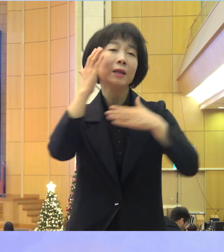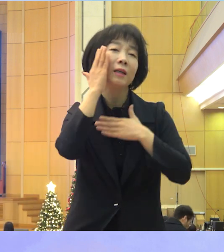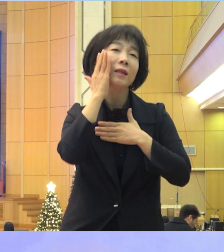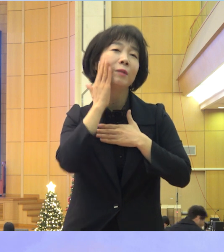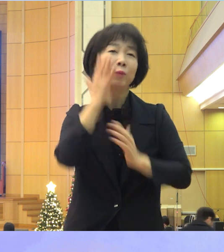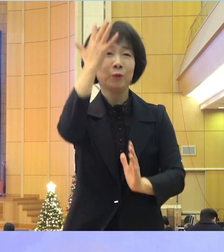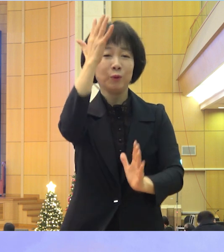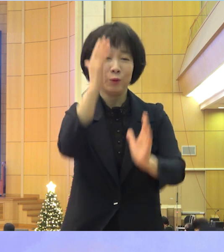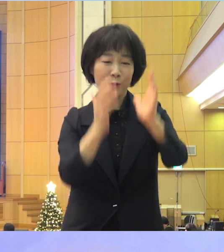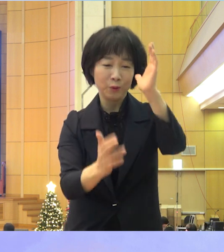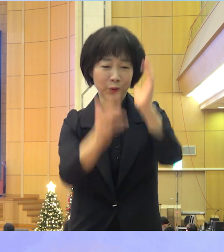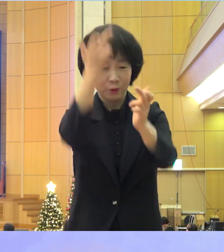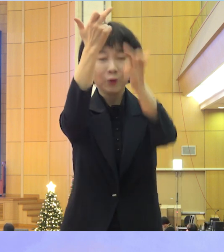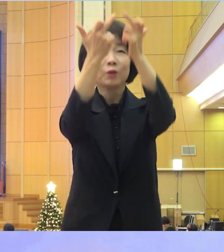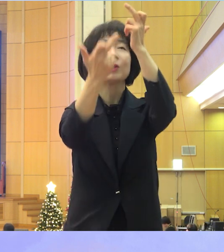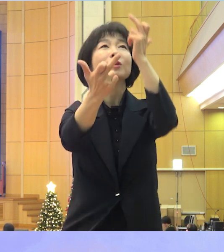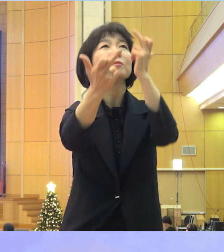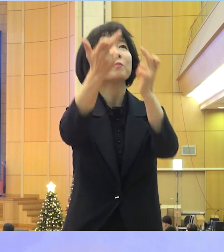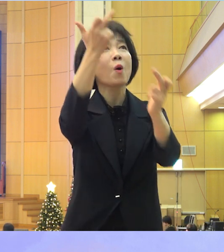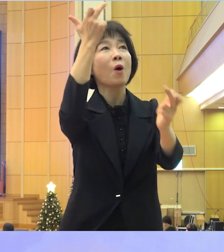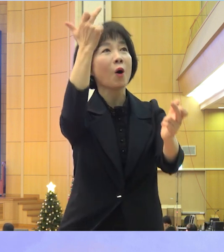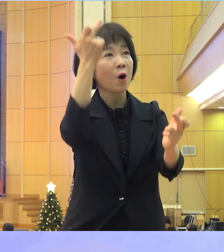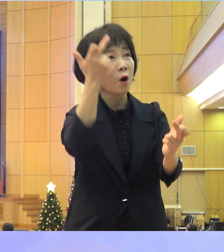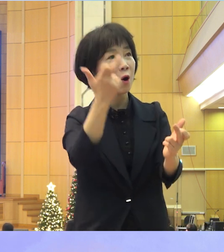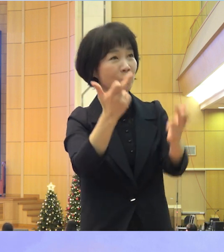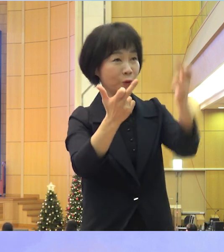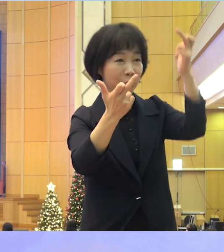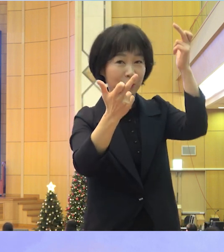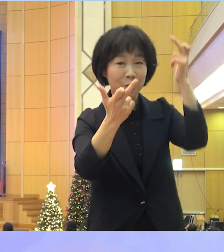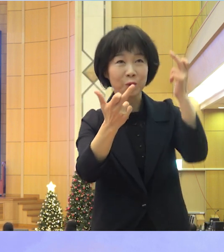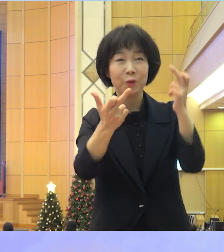바다와 늘 푸른